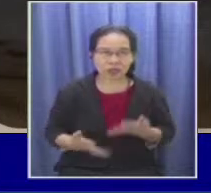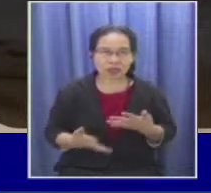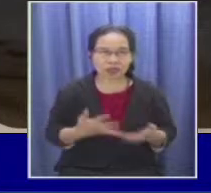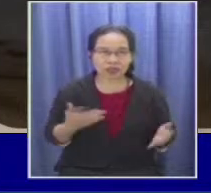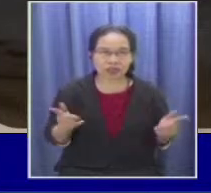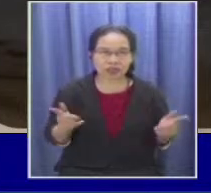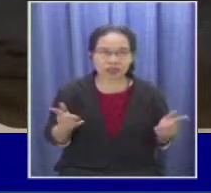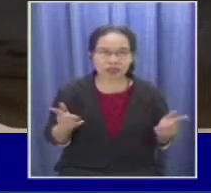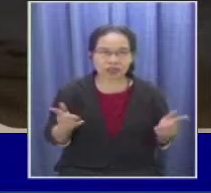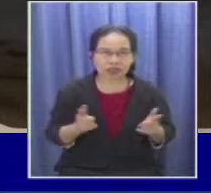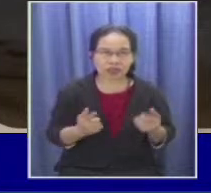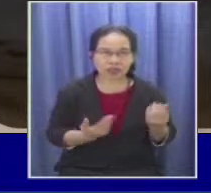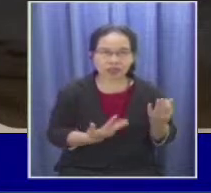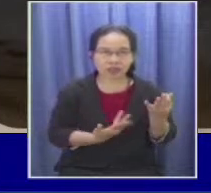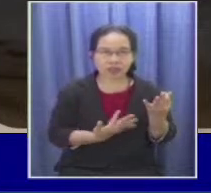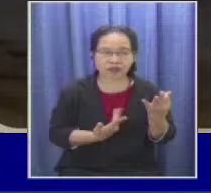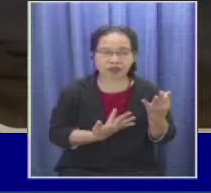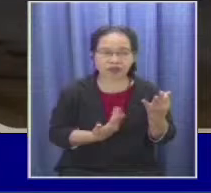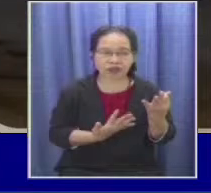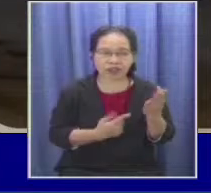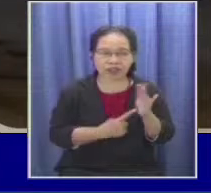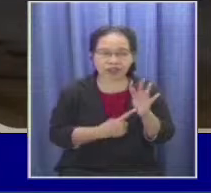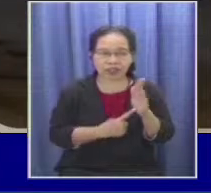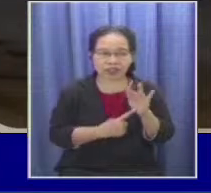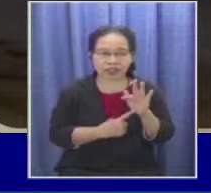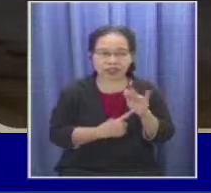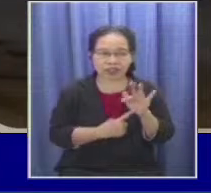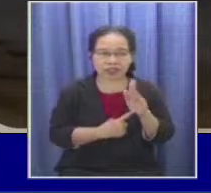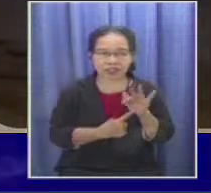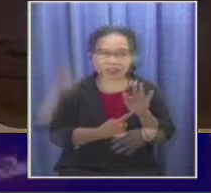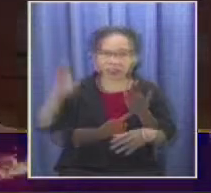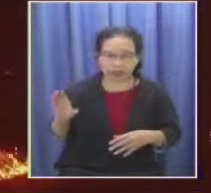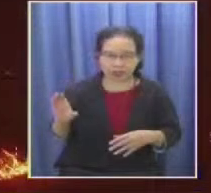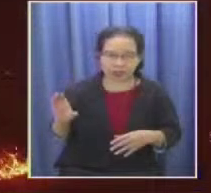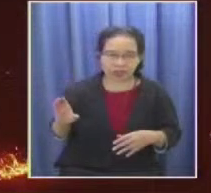ogya ketewa nso monhwɛ kwaye kɛse betumi aso